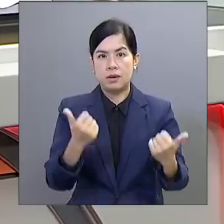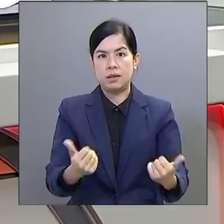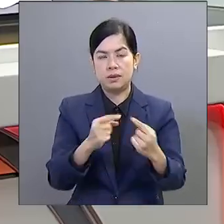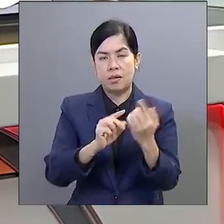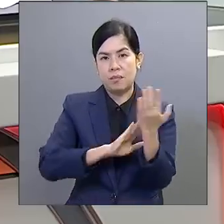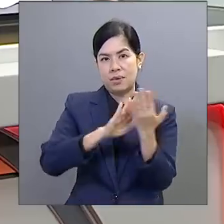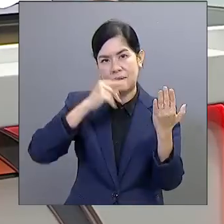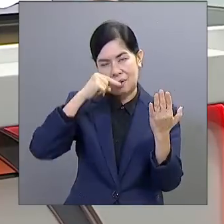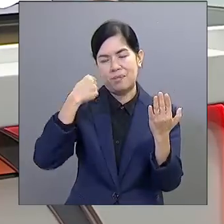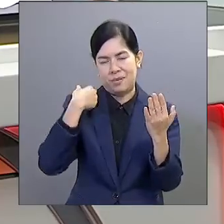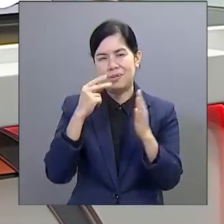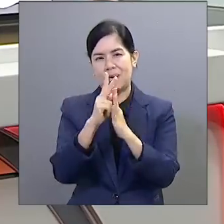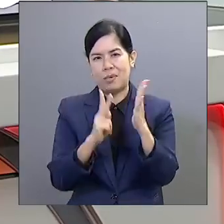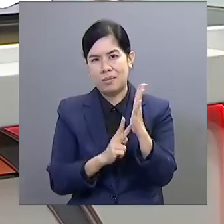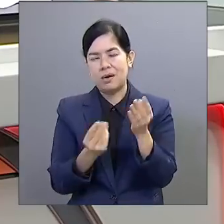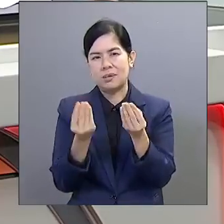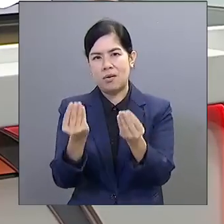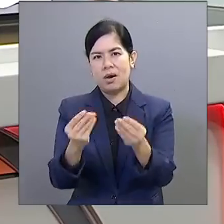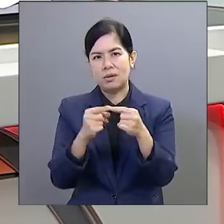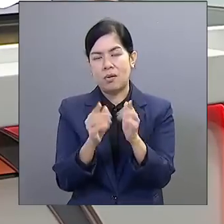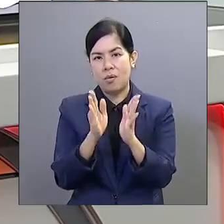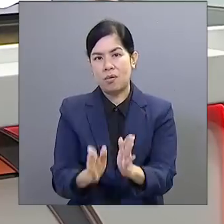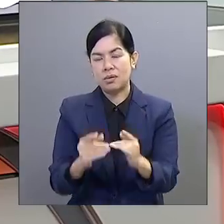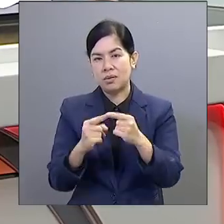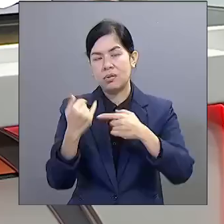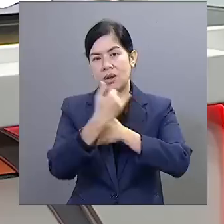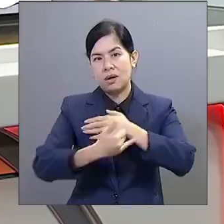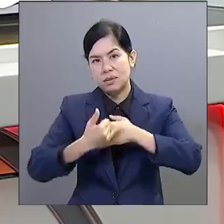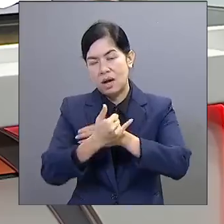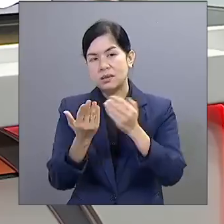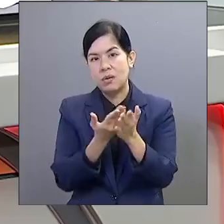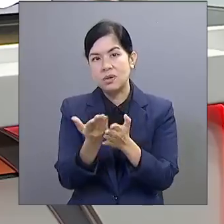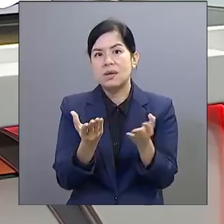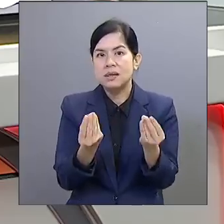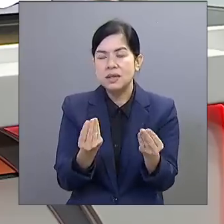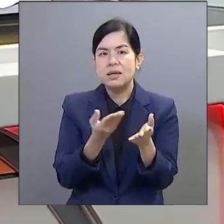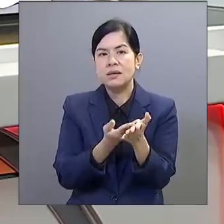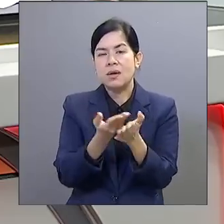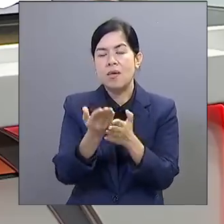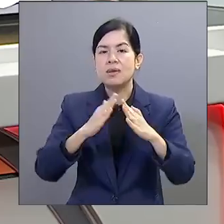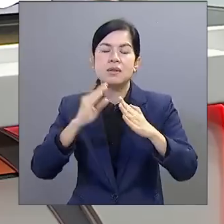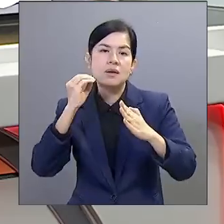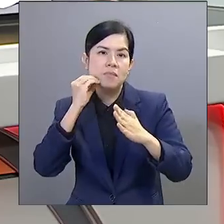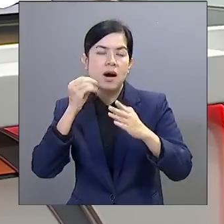ให้ชาวต่างชาตินั้นมาซื้อขายที่ดินแล้วก็ครอบครองที่ดินในไทยได้ก็สร้างความกังวลใจอย่างยิ่งเดี๋ยวอีกสักครู่นะคะเ